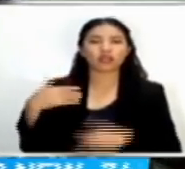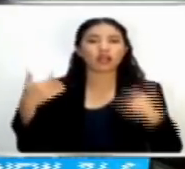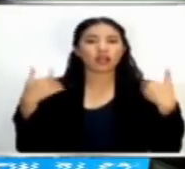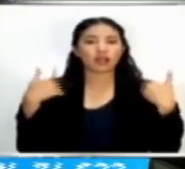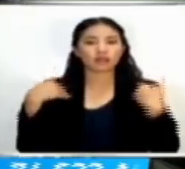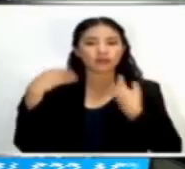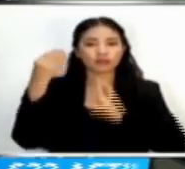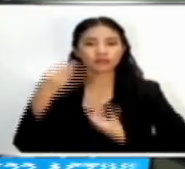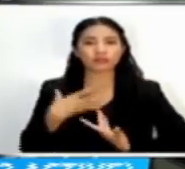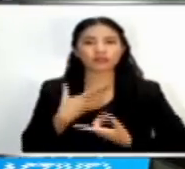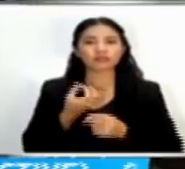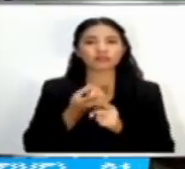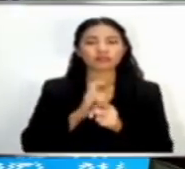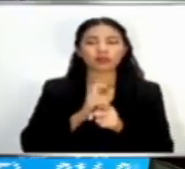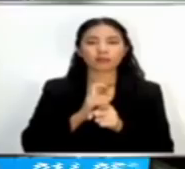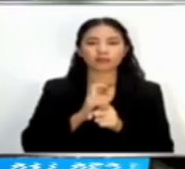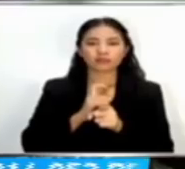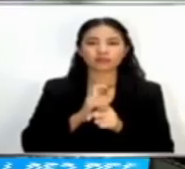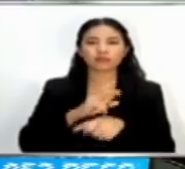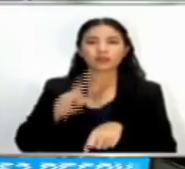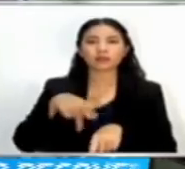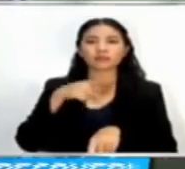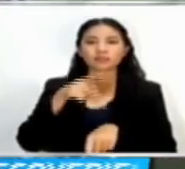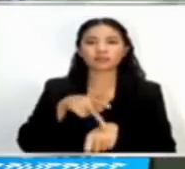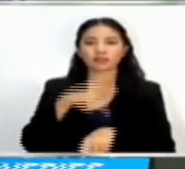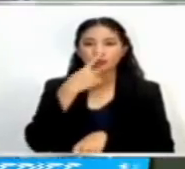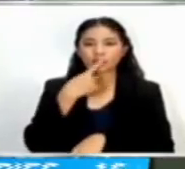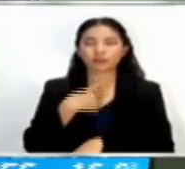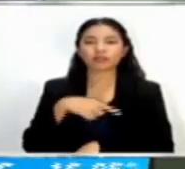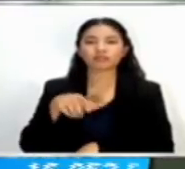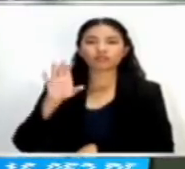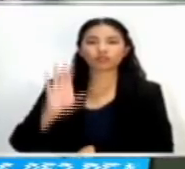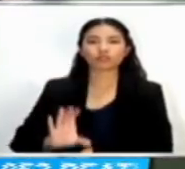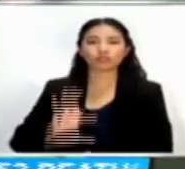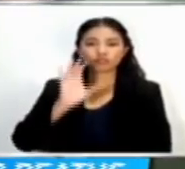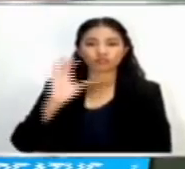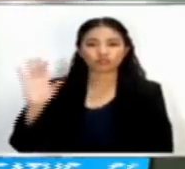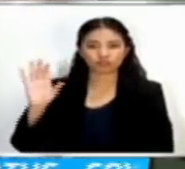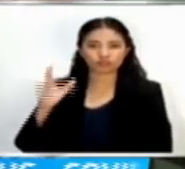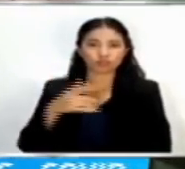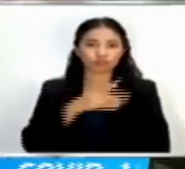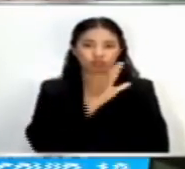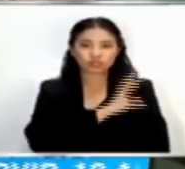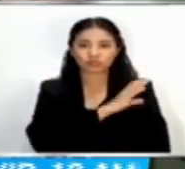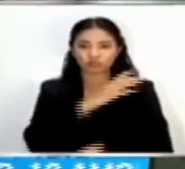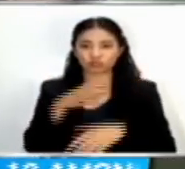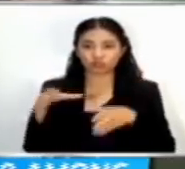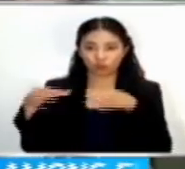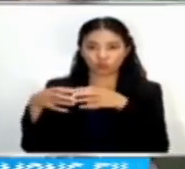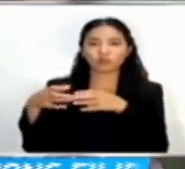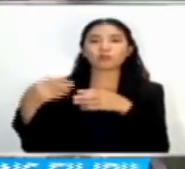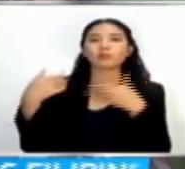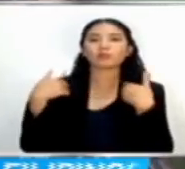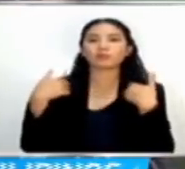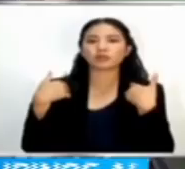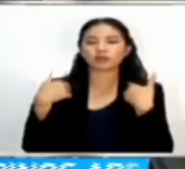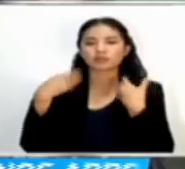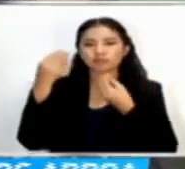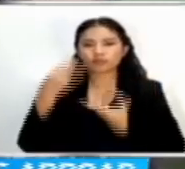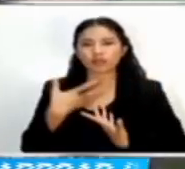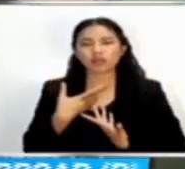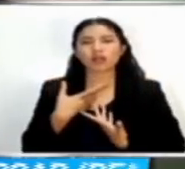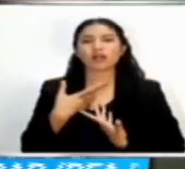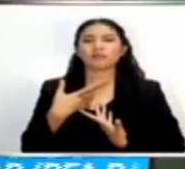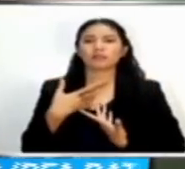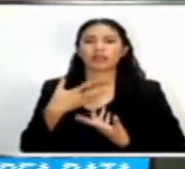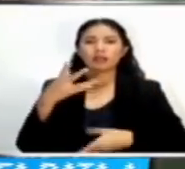Cross na mga tents no na may aircon, I think 20-25 additional beds